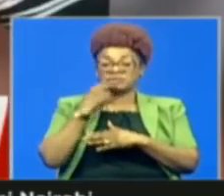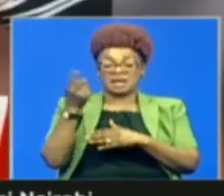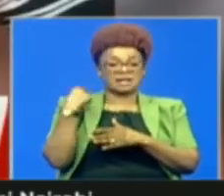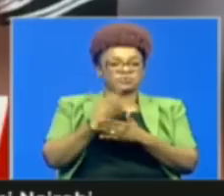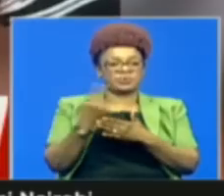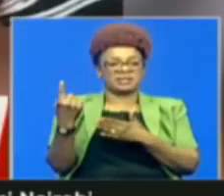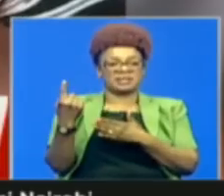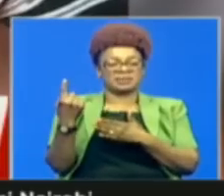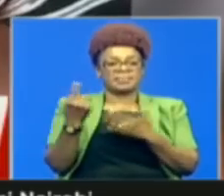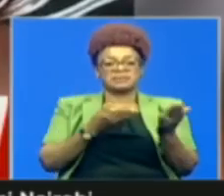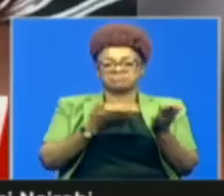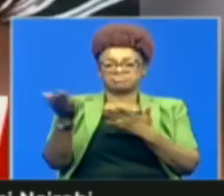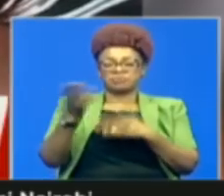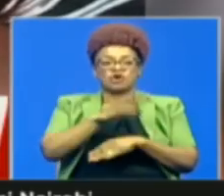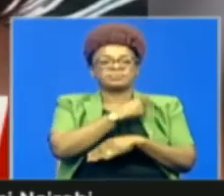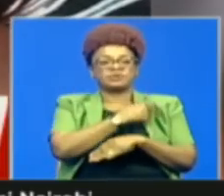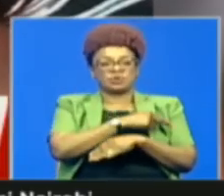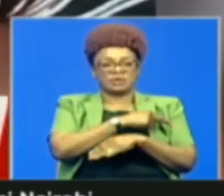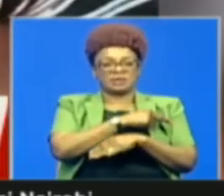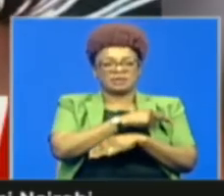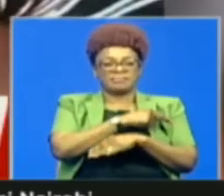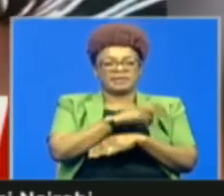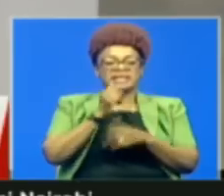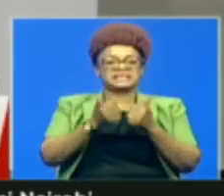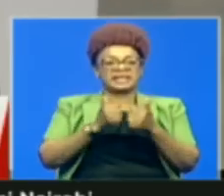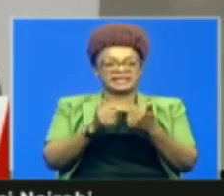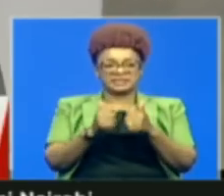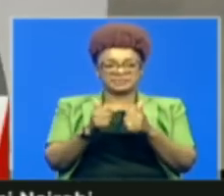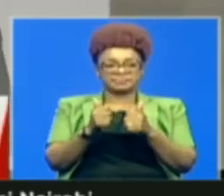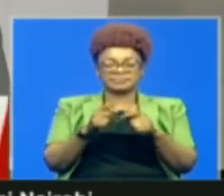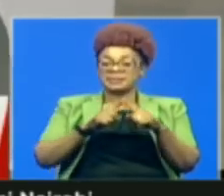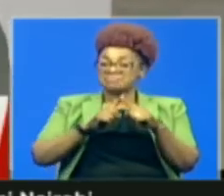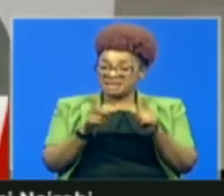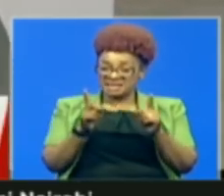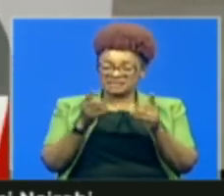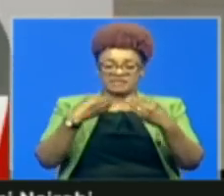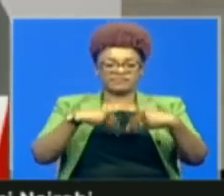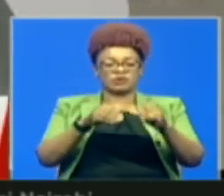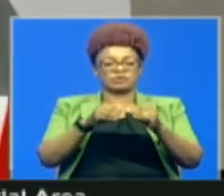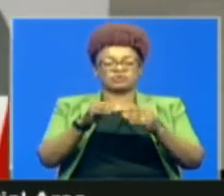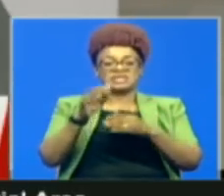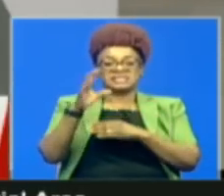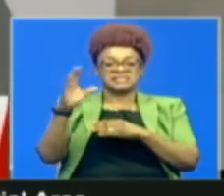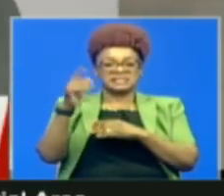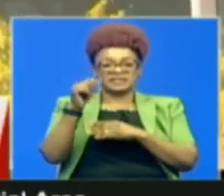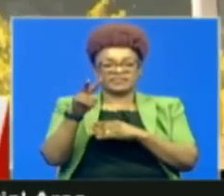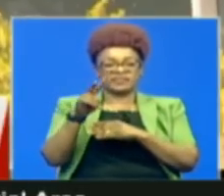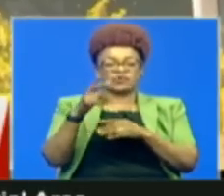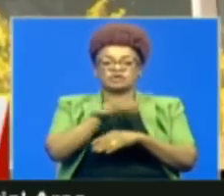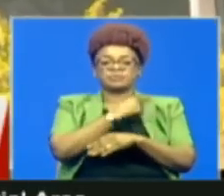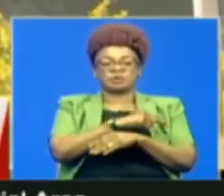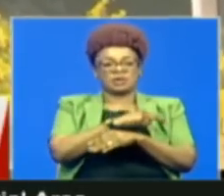iliyopita na kumpeleka hospitalini katika mtaa wa Kasarani. Lakini kulingana na kamera za CCTV za hospitali